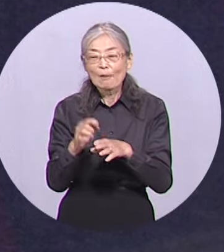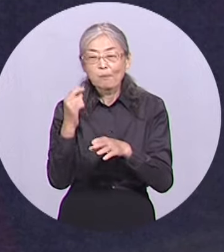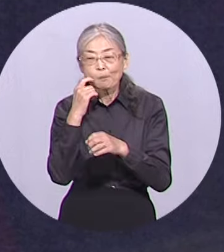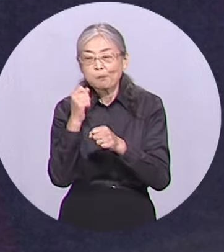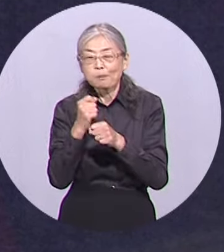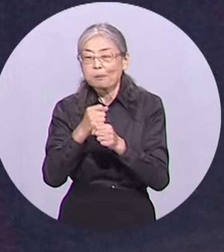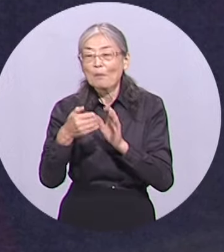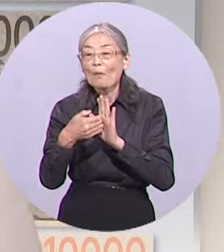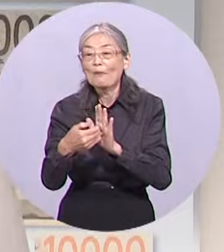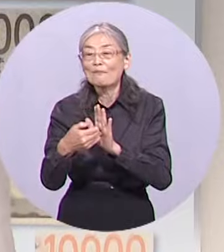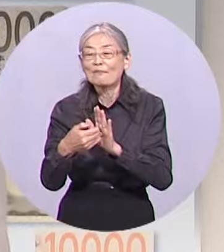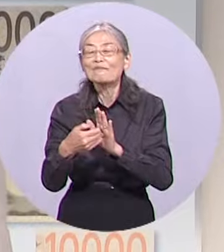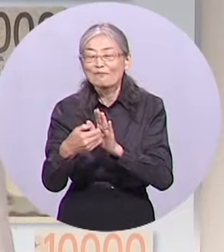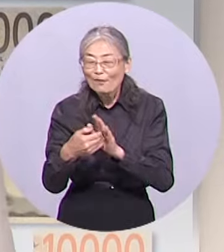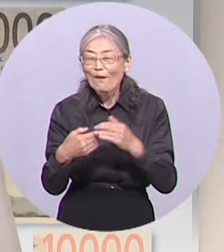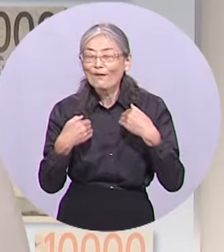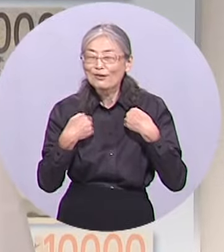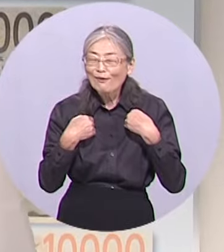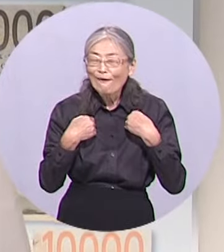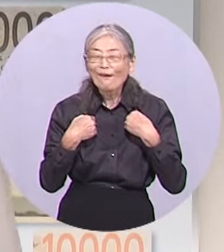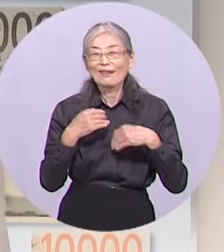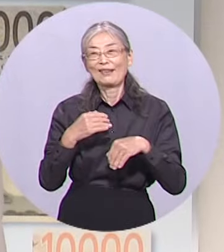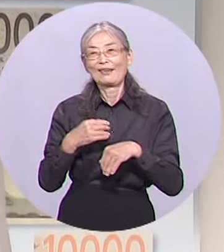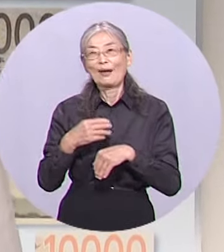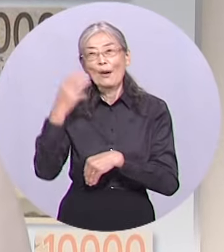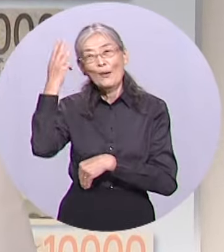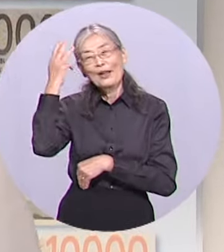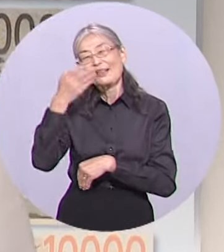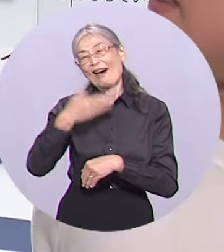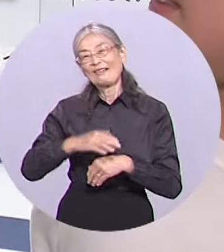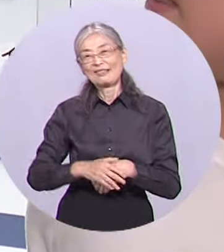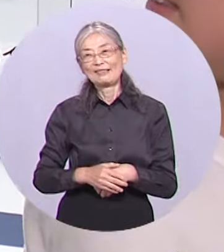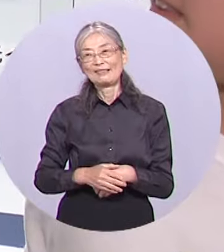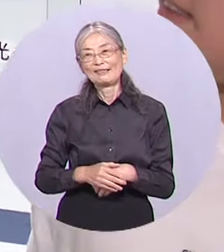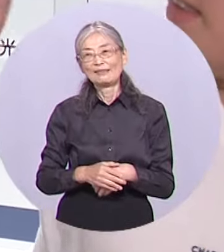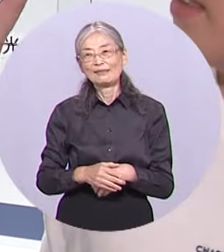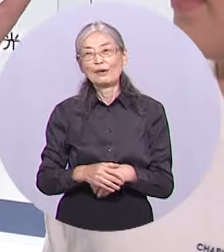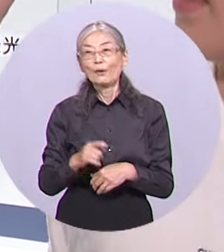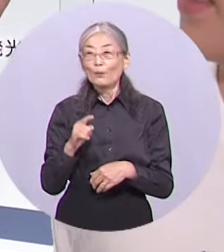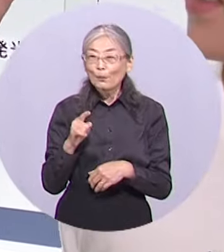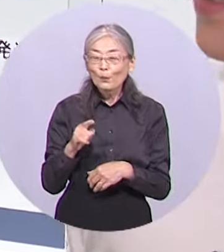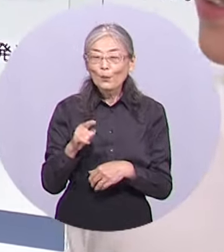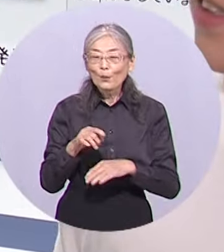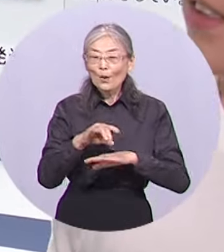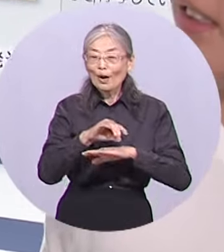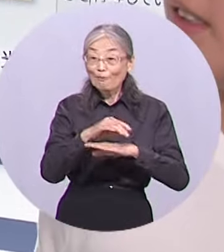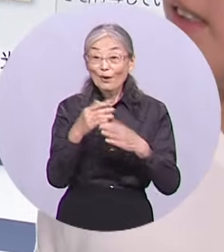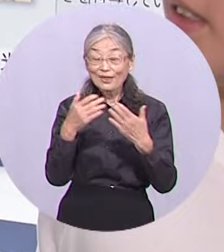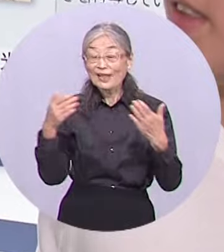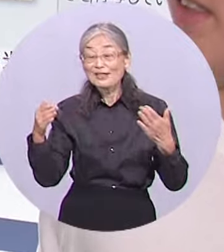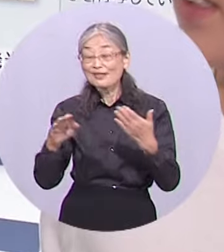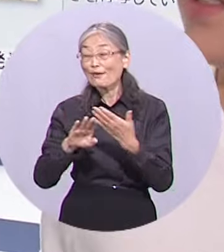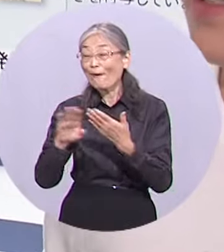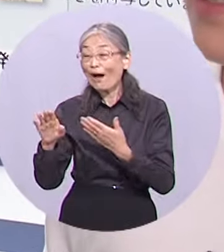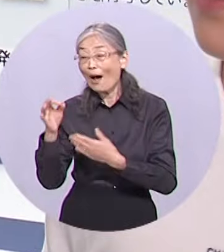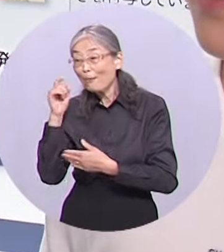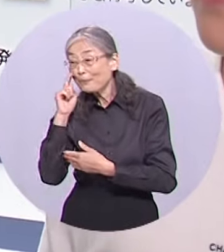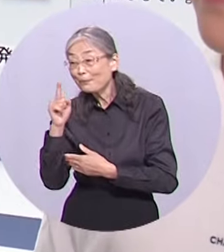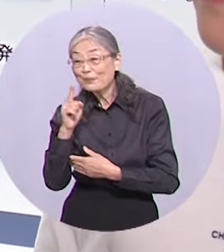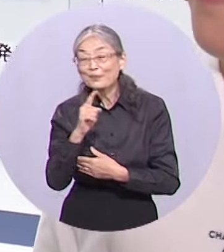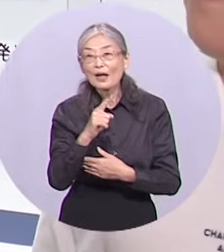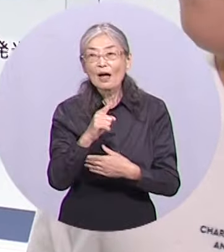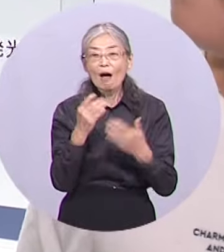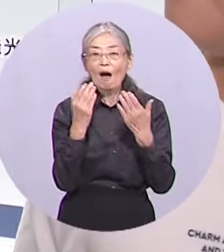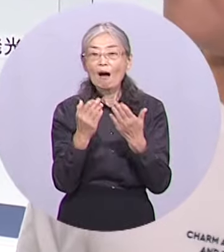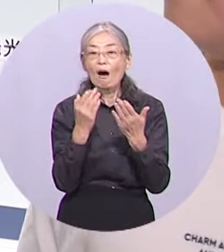まうということを目の当たりにしてですね、すごくまあ参考になったのかなというふうに思いました。 ここの展示だけじゃなくて他のも見ていて、学校